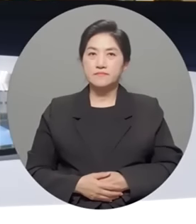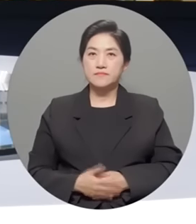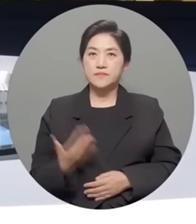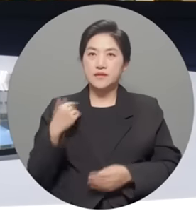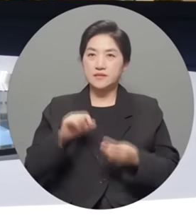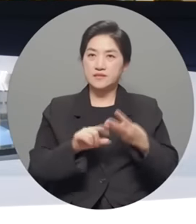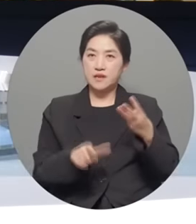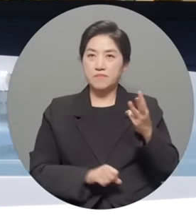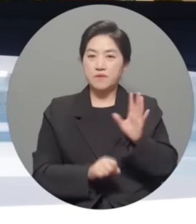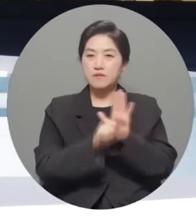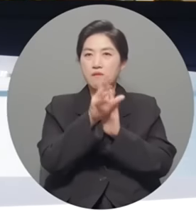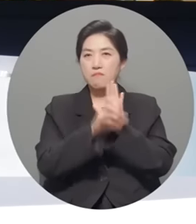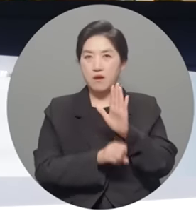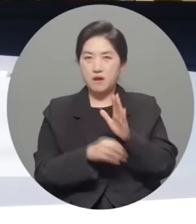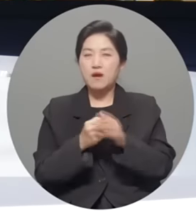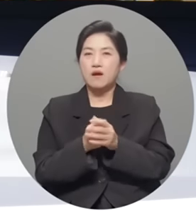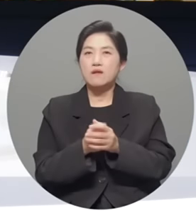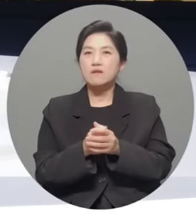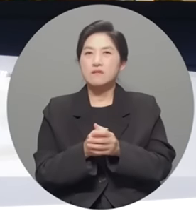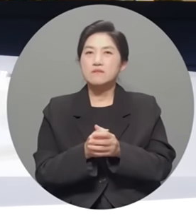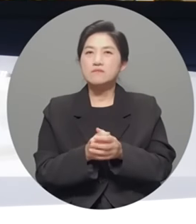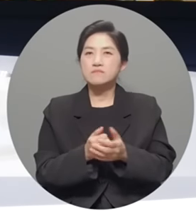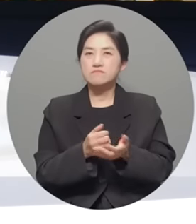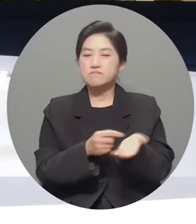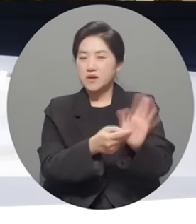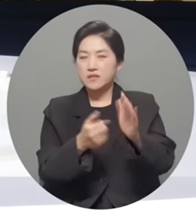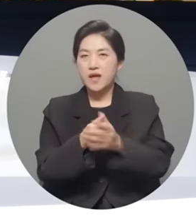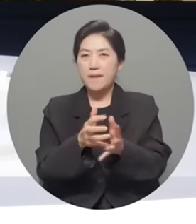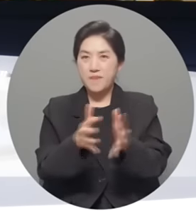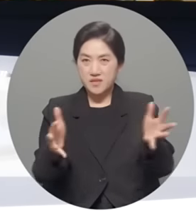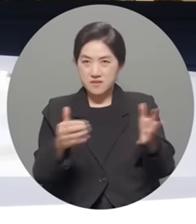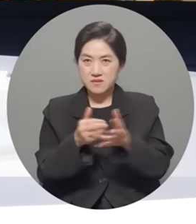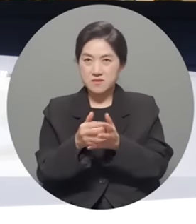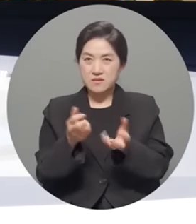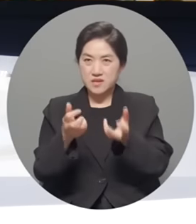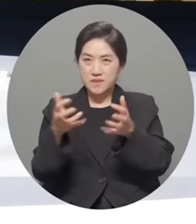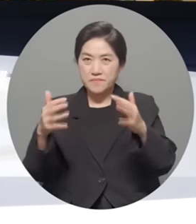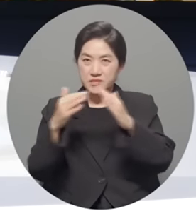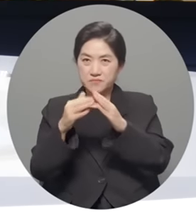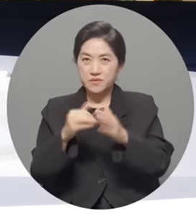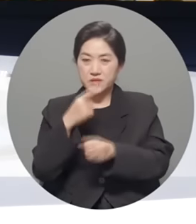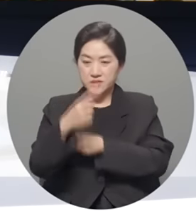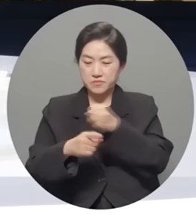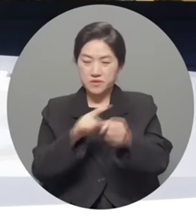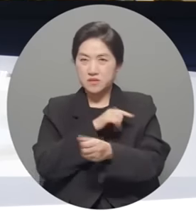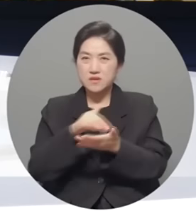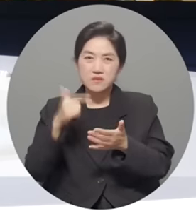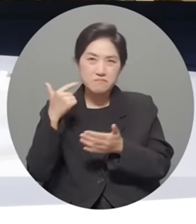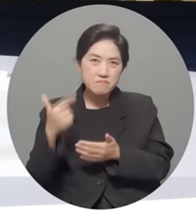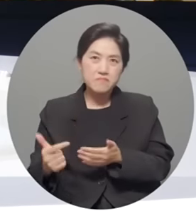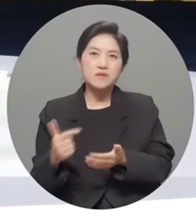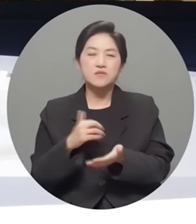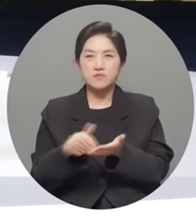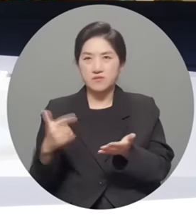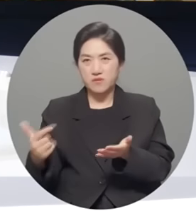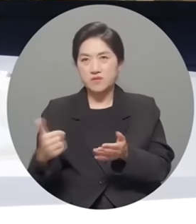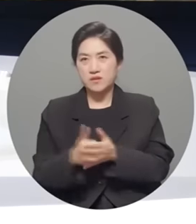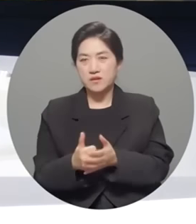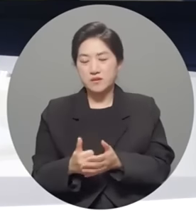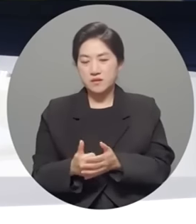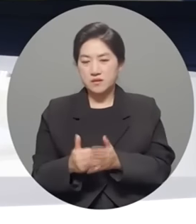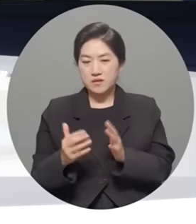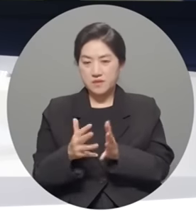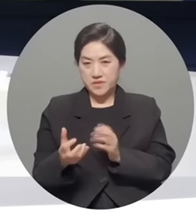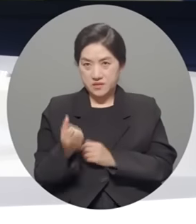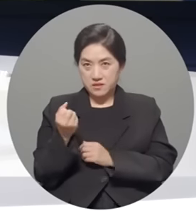지난달 경매로 넘어간 아파트 등 공동주택이 11년 만에 가장 많았던 것으로 조사됐습니다. 소유자들이 대출금을